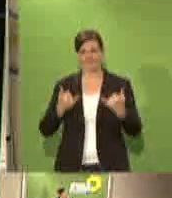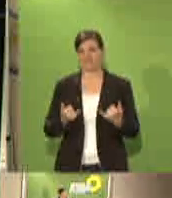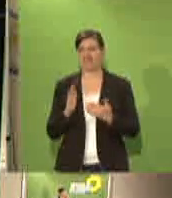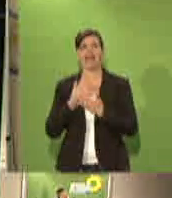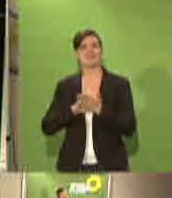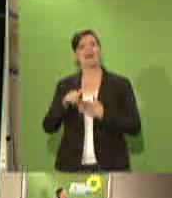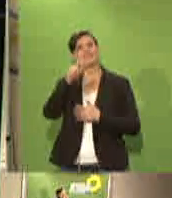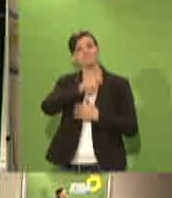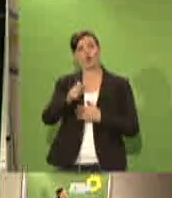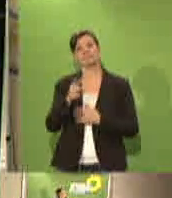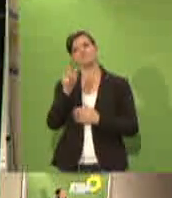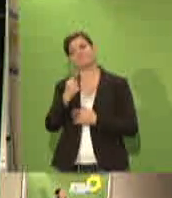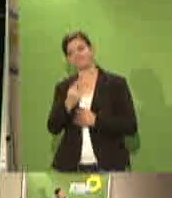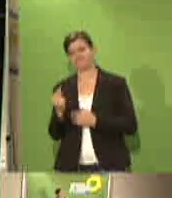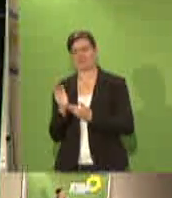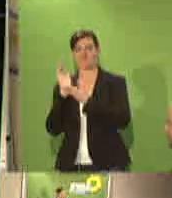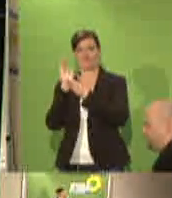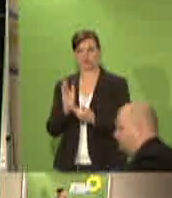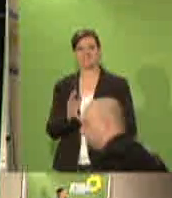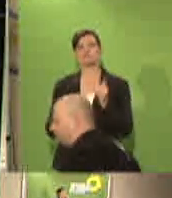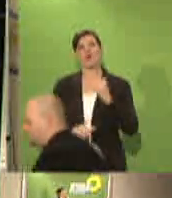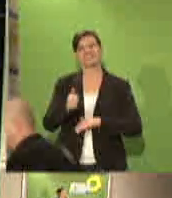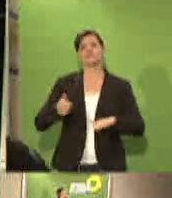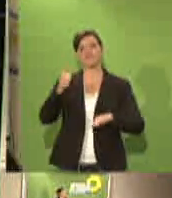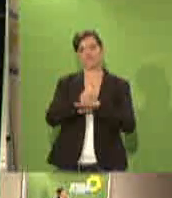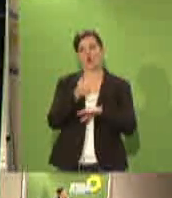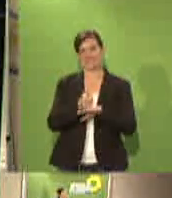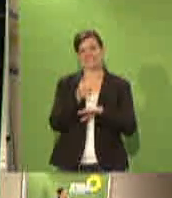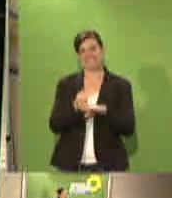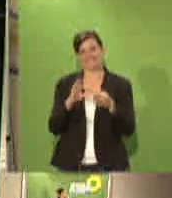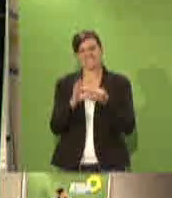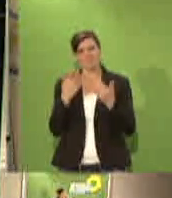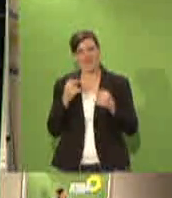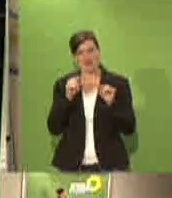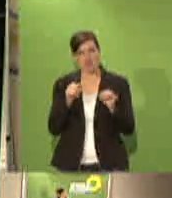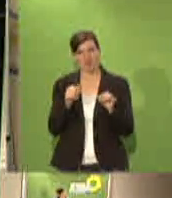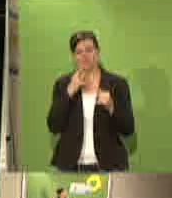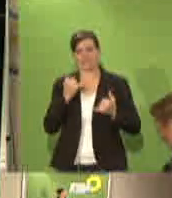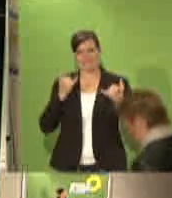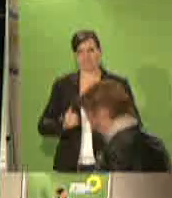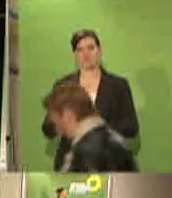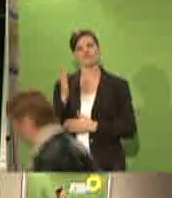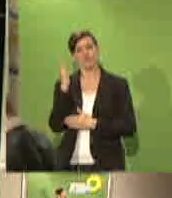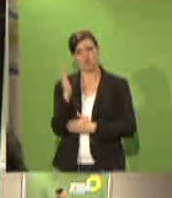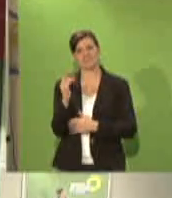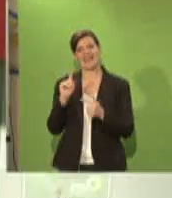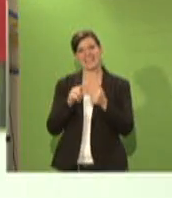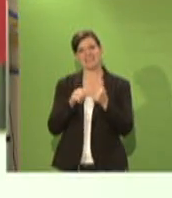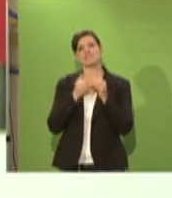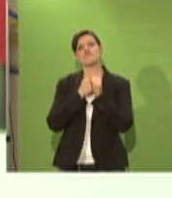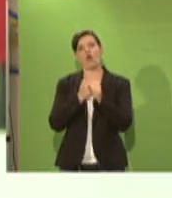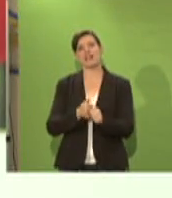dass Jelis sich als die Vorsitzende hier bewirbt und vorstellt und danach stellen wir dann in